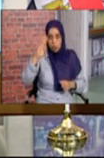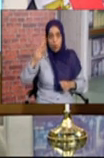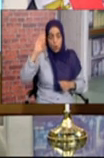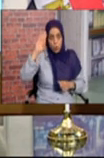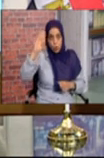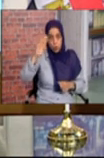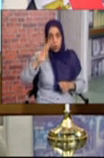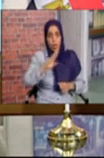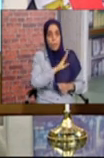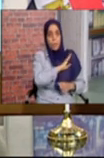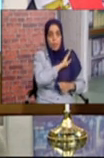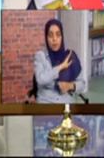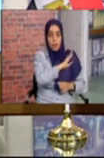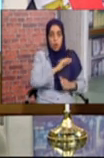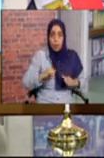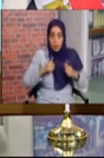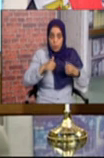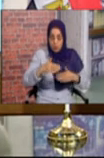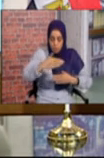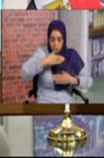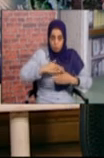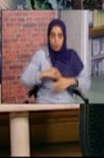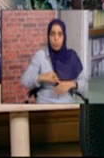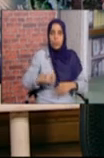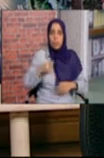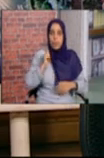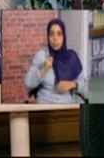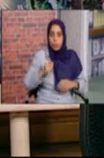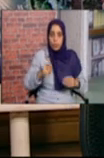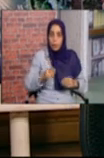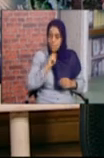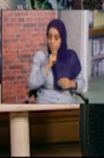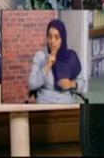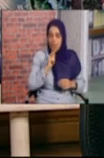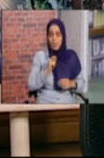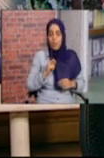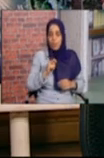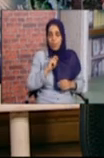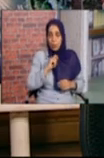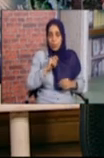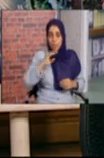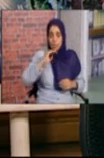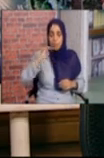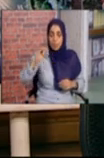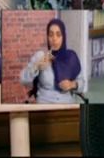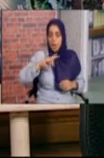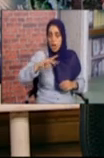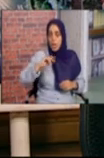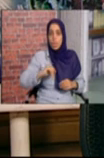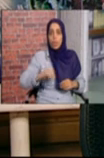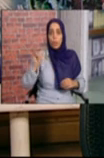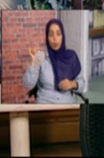ونشكر أبنائنا لأن هم اللي بيحافظوا على حدود البلد طيب عايز أخد حضرتك لملف أخير وسيادة الرئيس أكد عليه أيضا في هذه